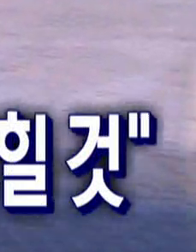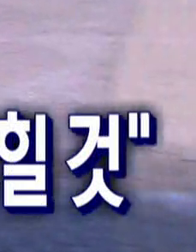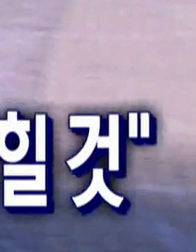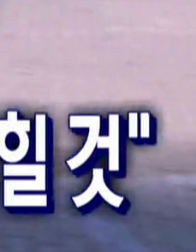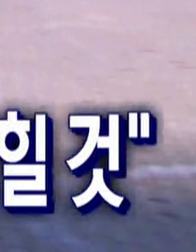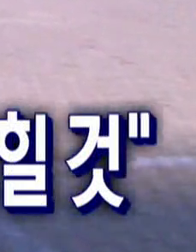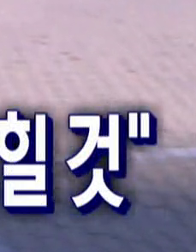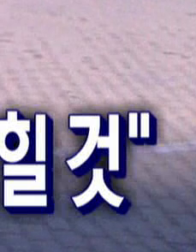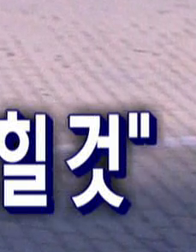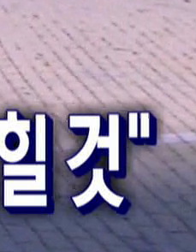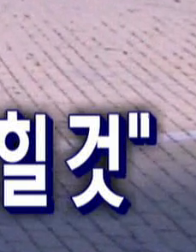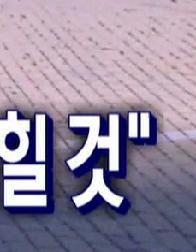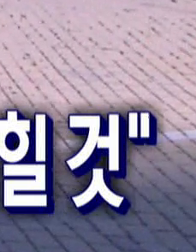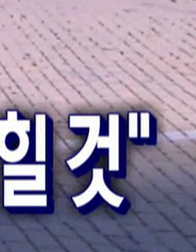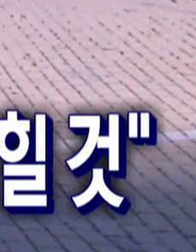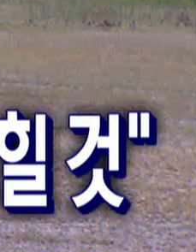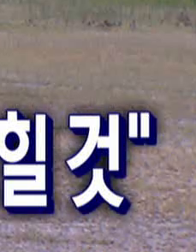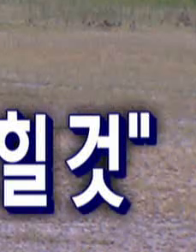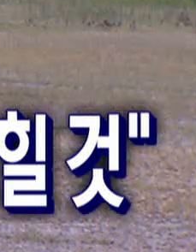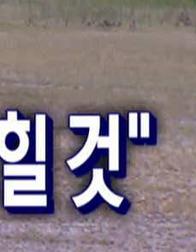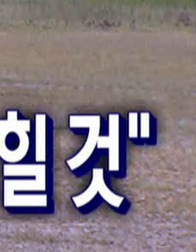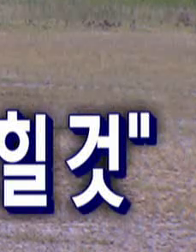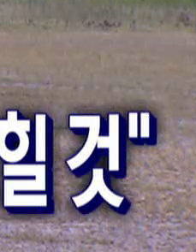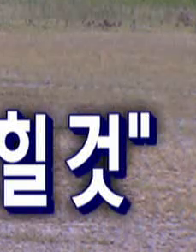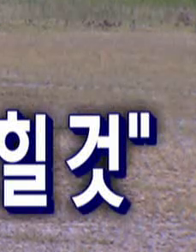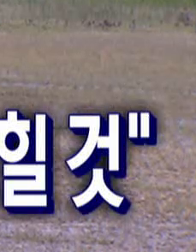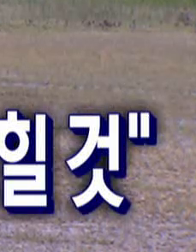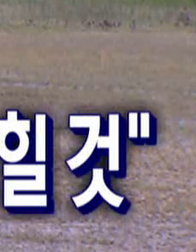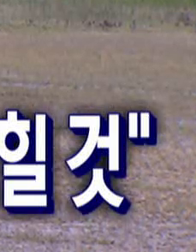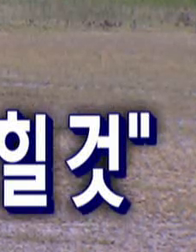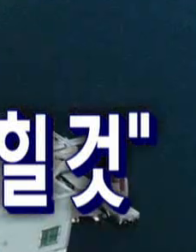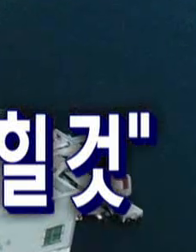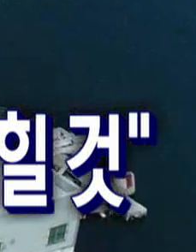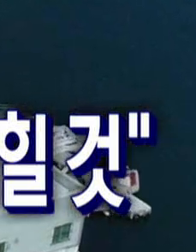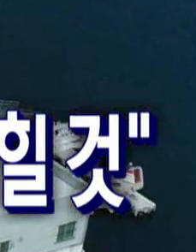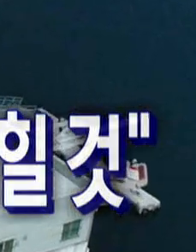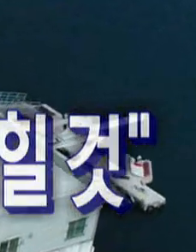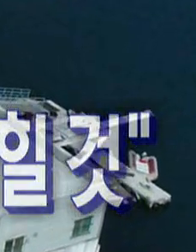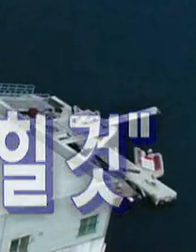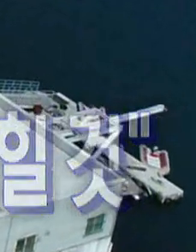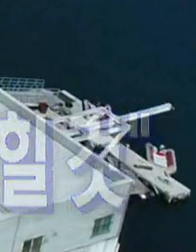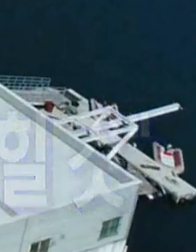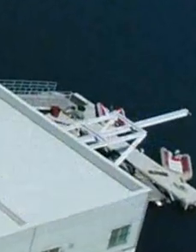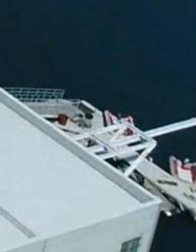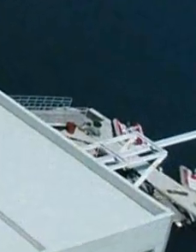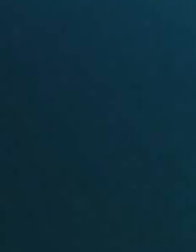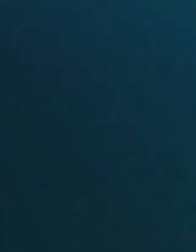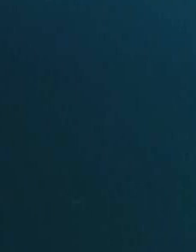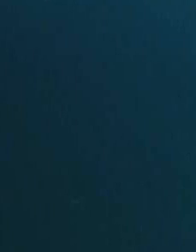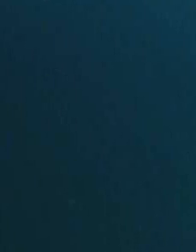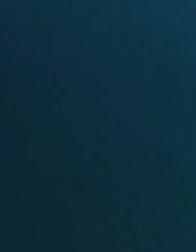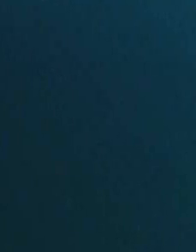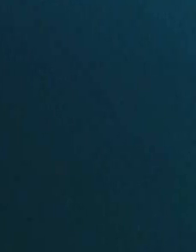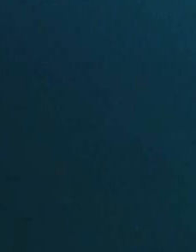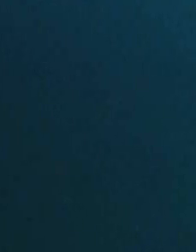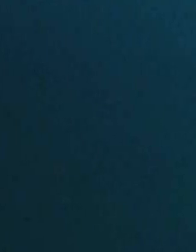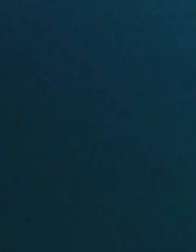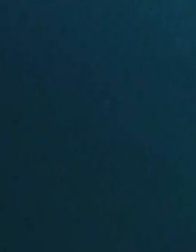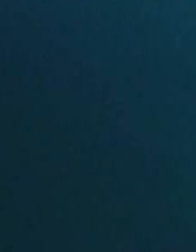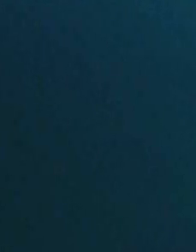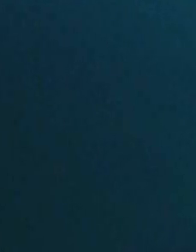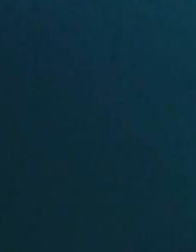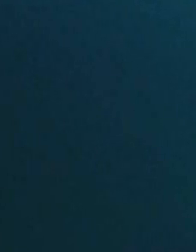오는 27일 밝힙니다. 권 시장은 오늘 페이스북을 통해 균형발전과 시민중심이라는 가치를 중심으로